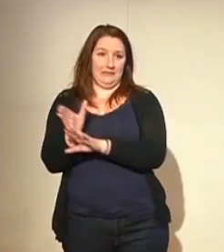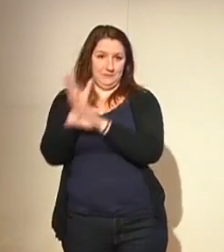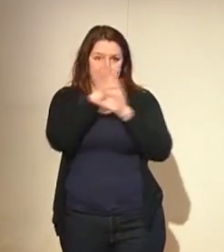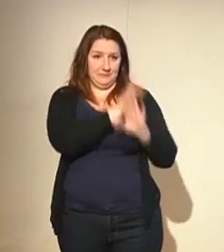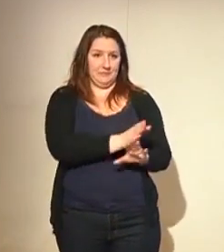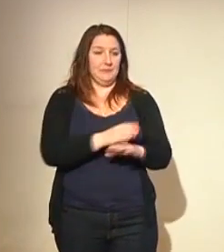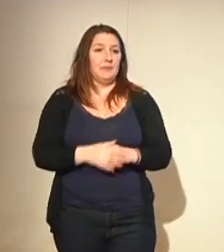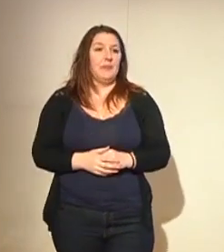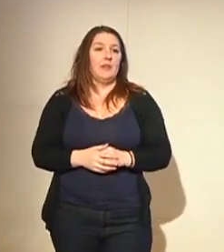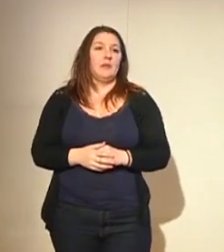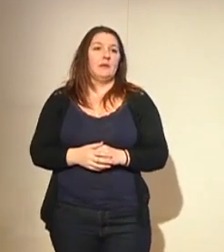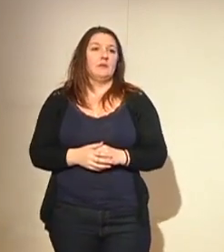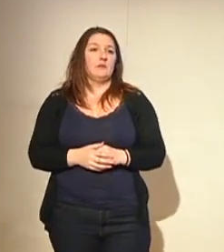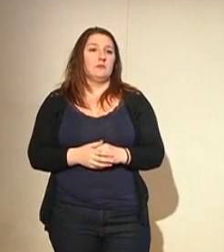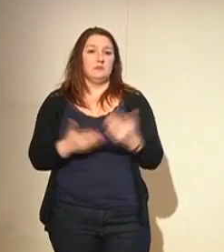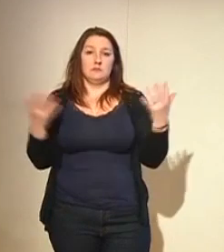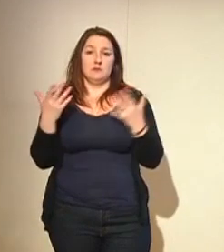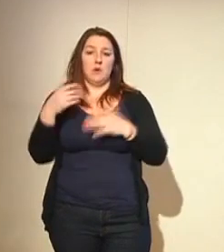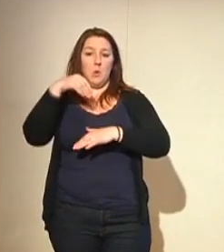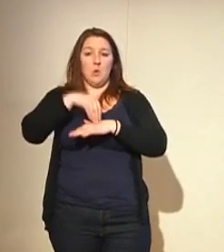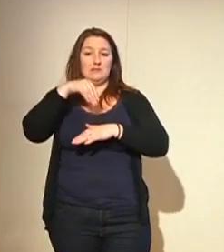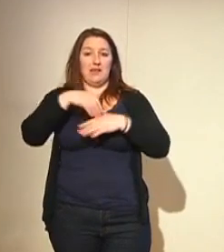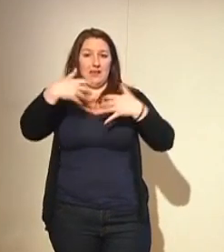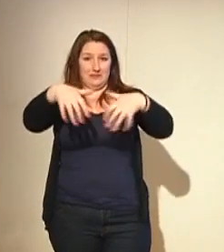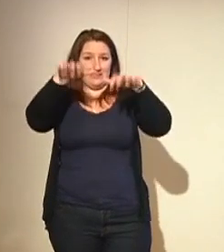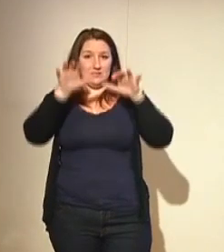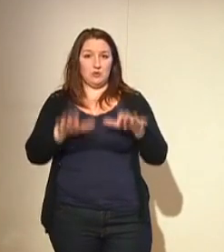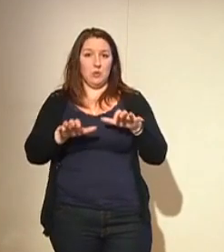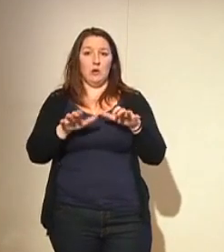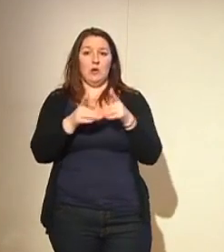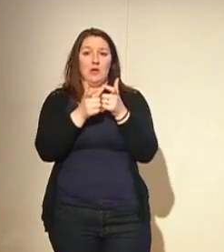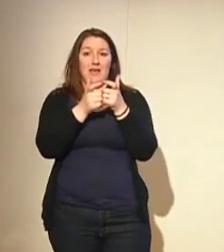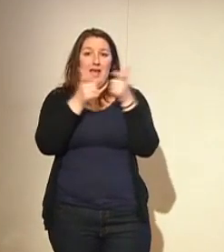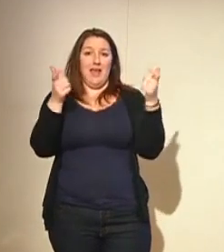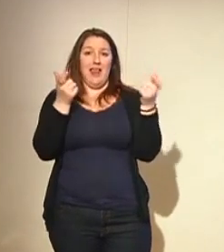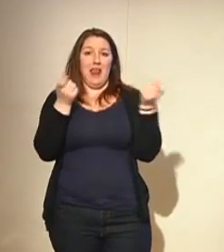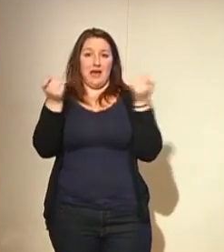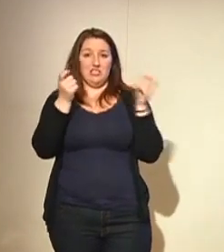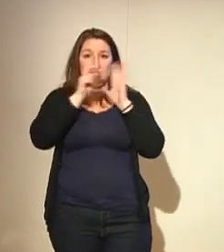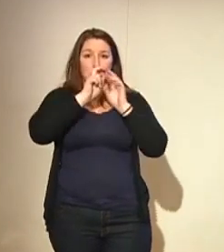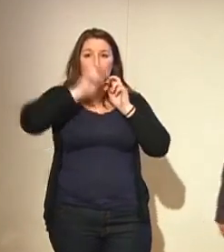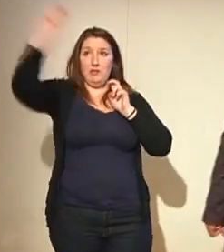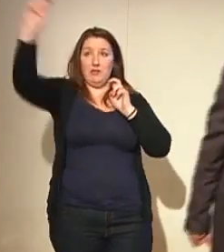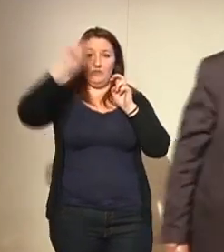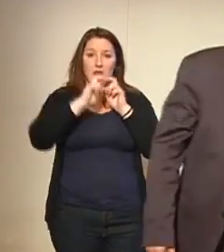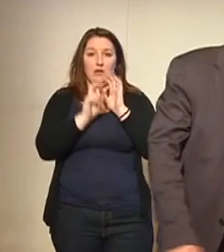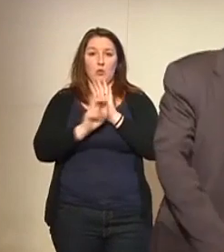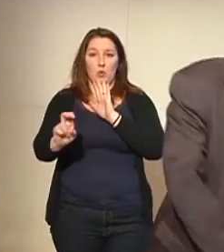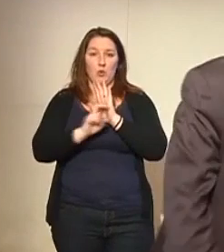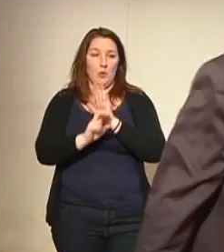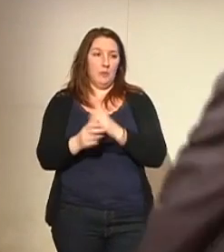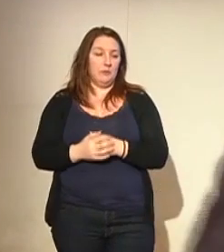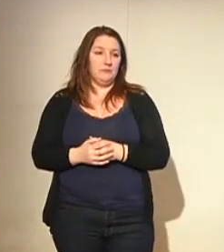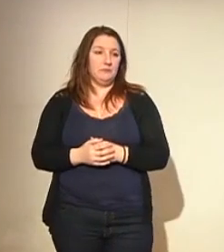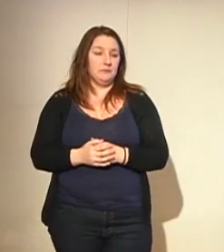25 il s'agit du conseil d'administration de la Régie du téléphérique de Grenoble